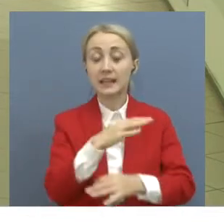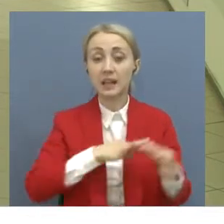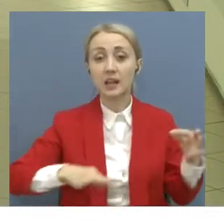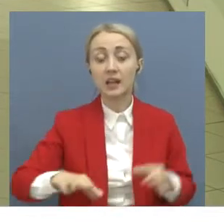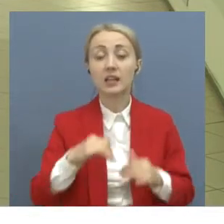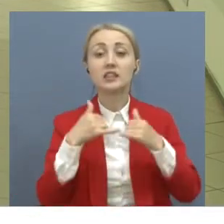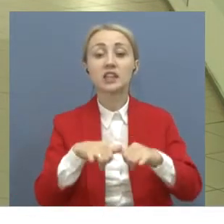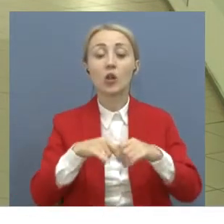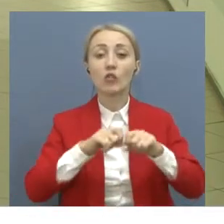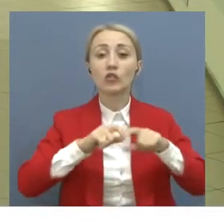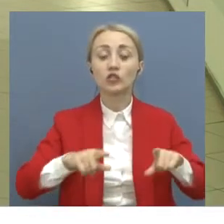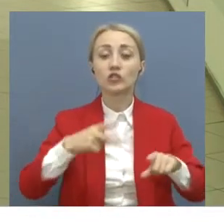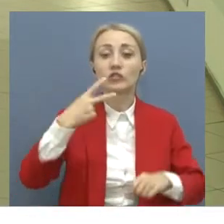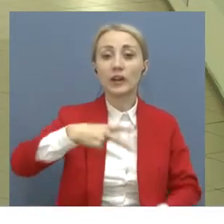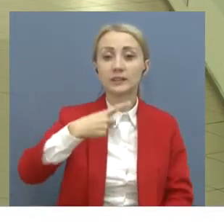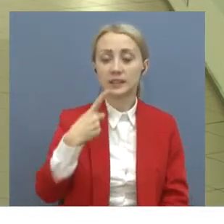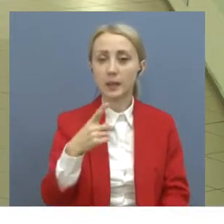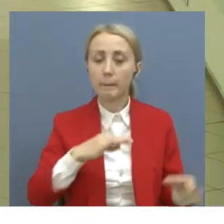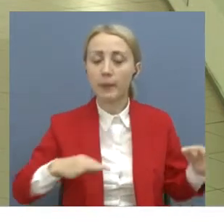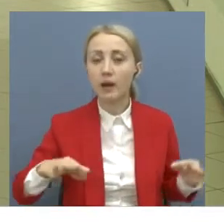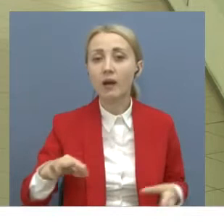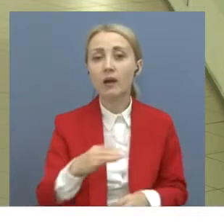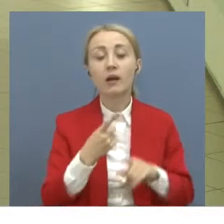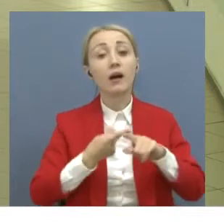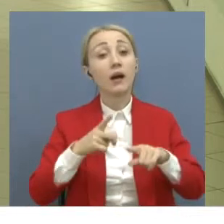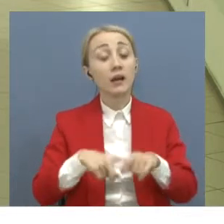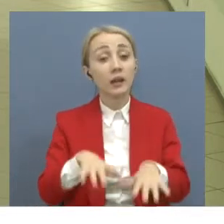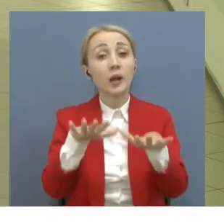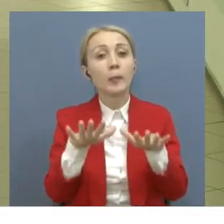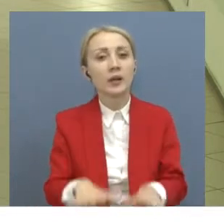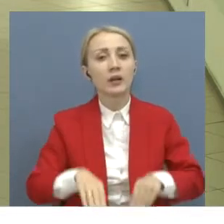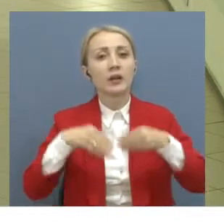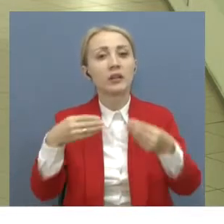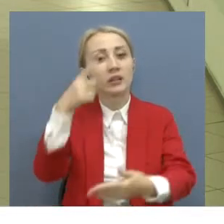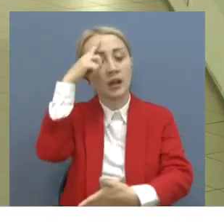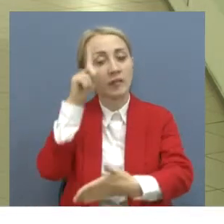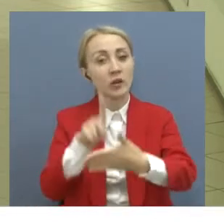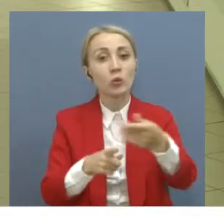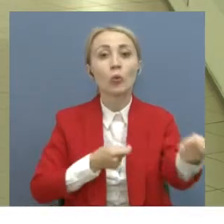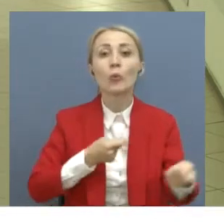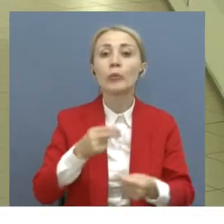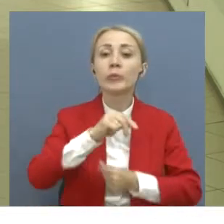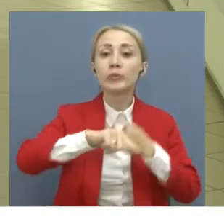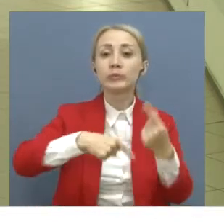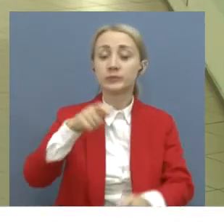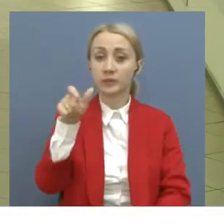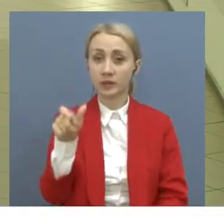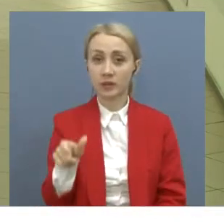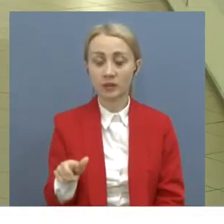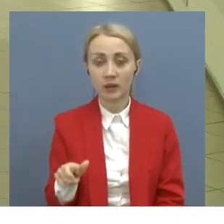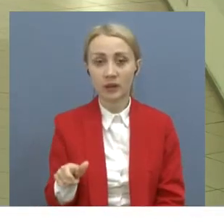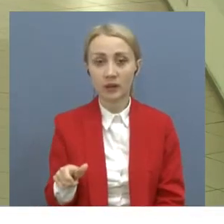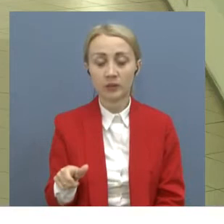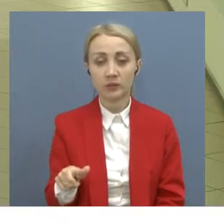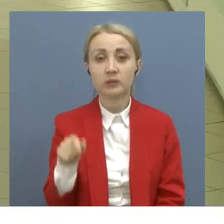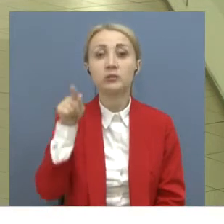20 жоба жүзеге асырылуда. Яғни бұл нысандар кәсіпкерліктің сенімді басқаруына берілуде. Жыл соңына дейін Аршалы, Жақсы және Қорғалжын аудандары